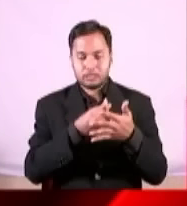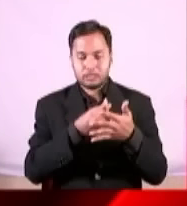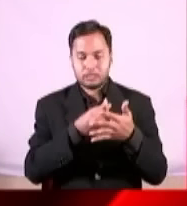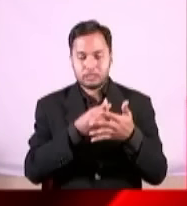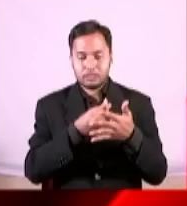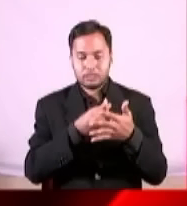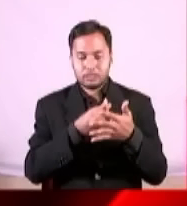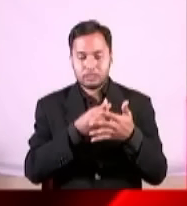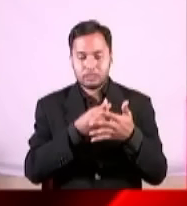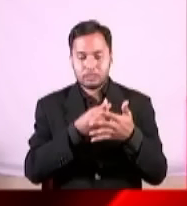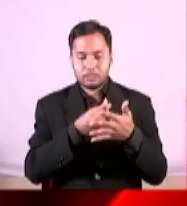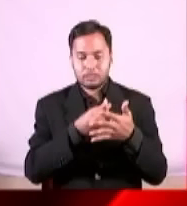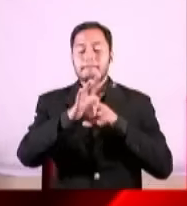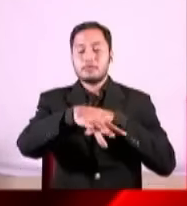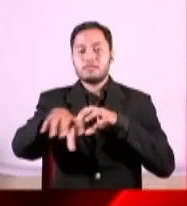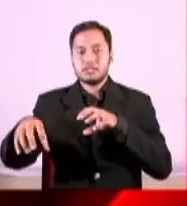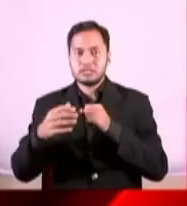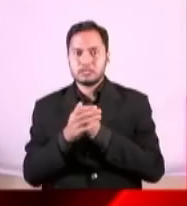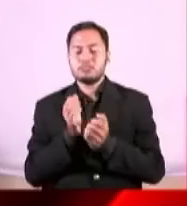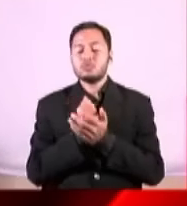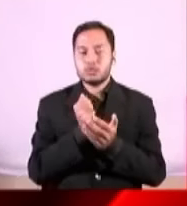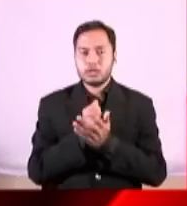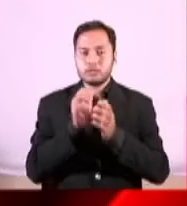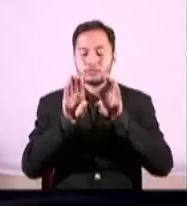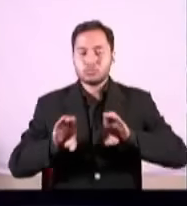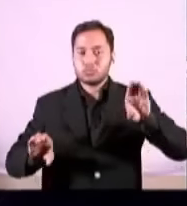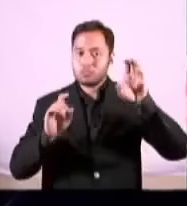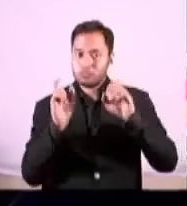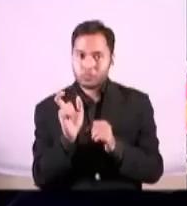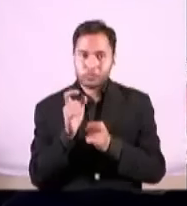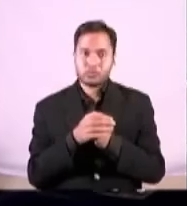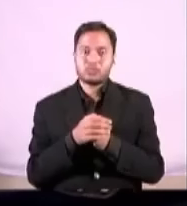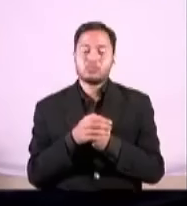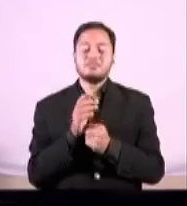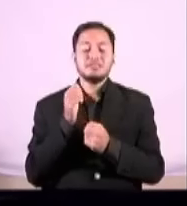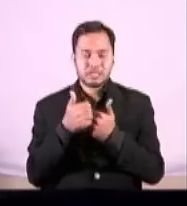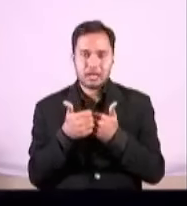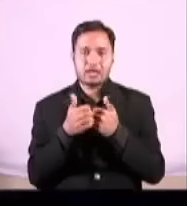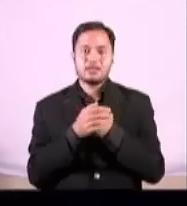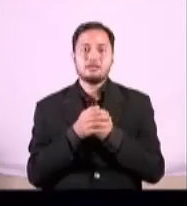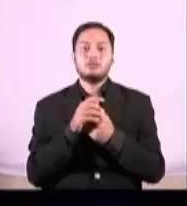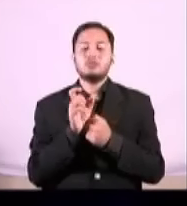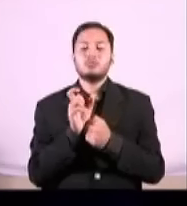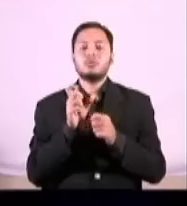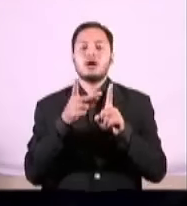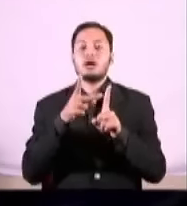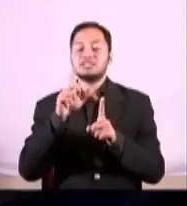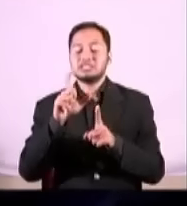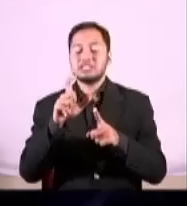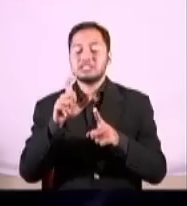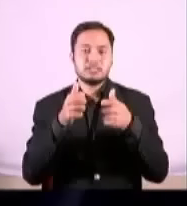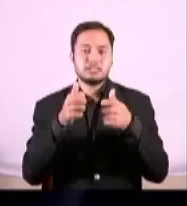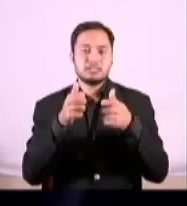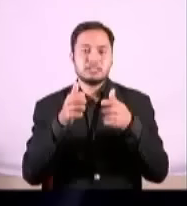Sumatera Utara ini bisa uhc pak bisa tapi kenapa di masa Bapak